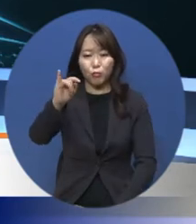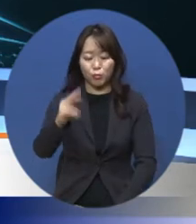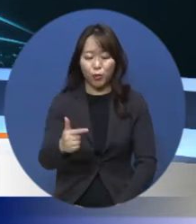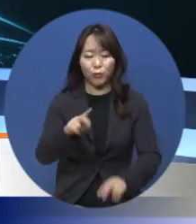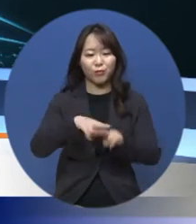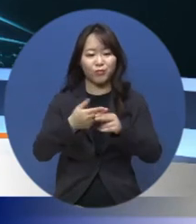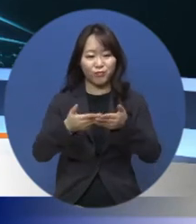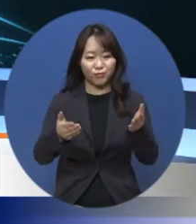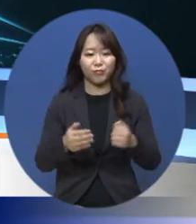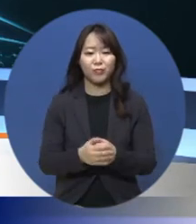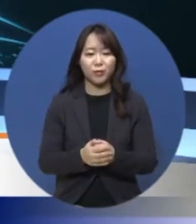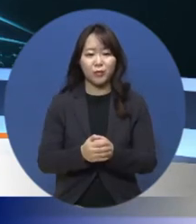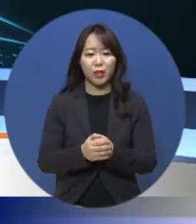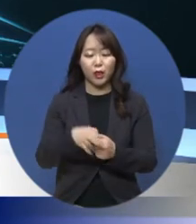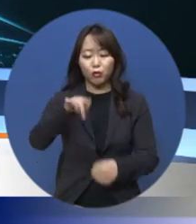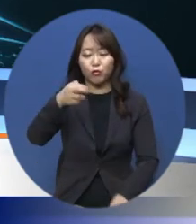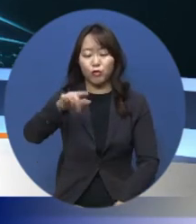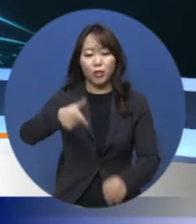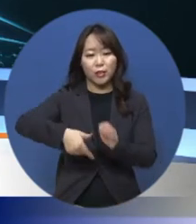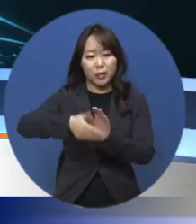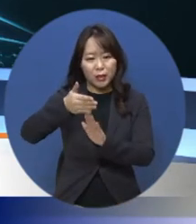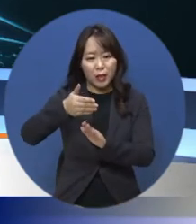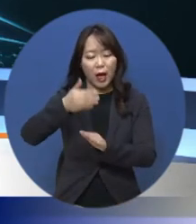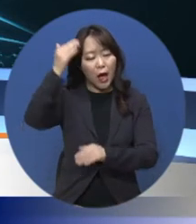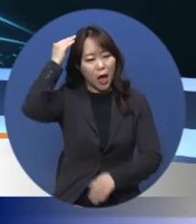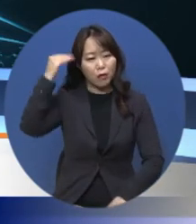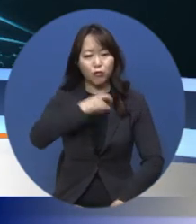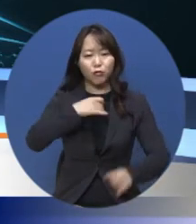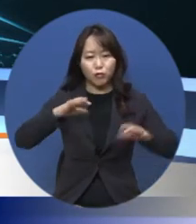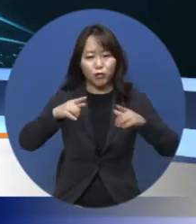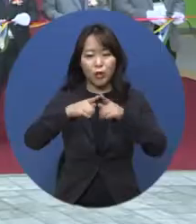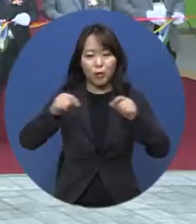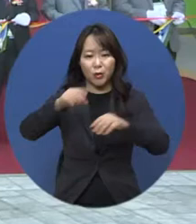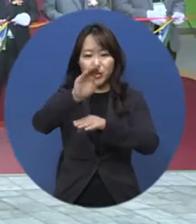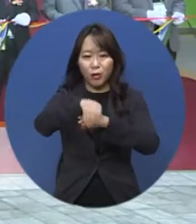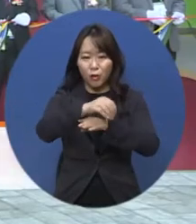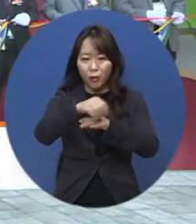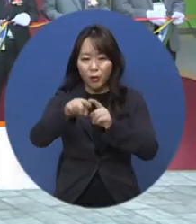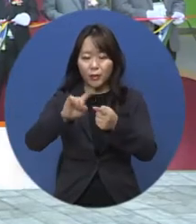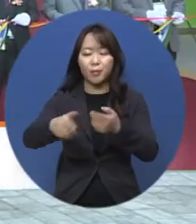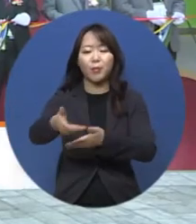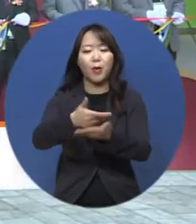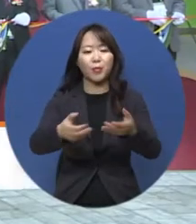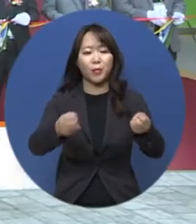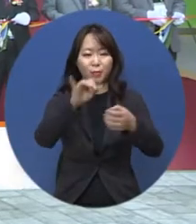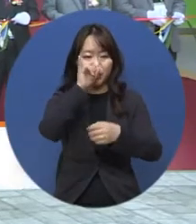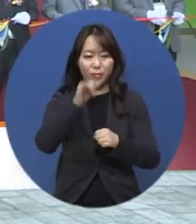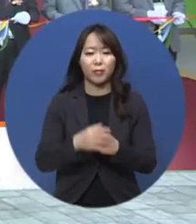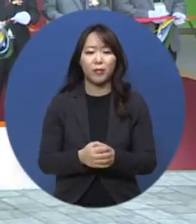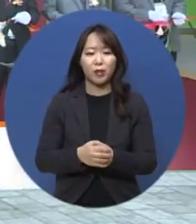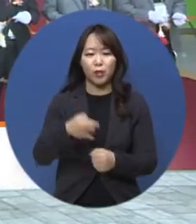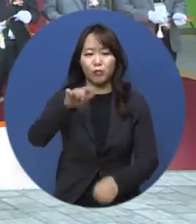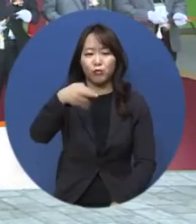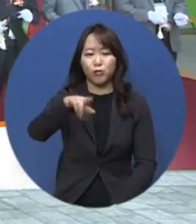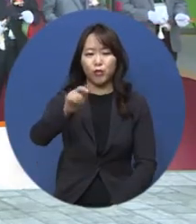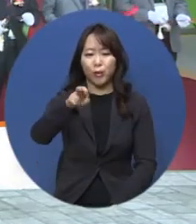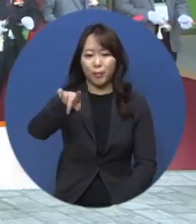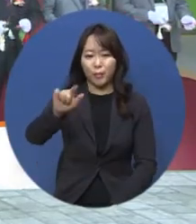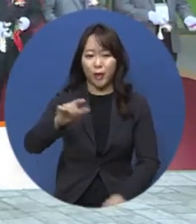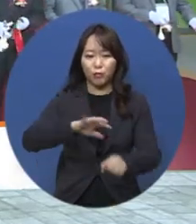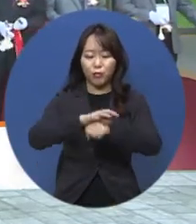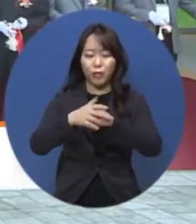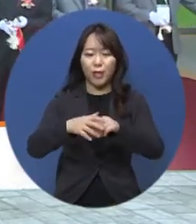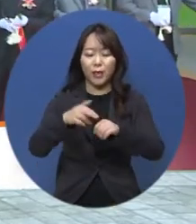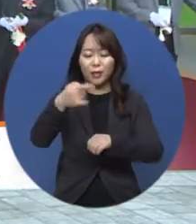전남 순천시가 한중일 서예 전각 교류전을 열었습니다 순천만 국제 습지 센터에서 2021